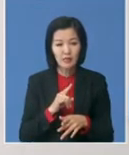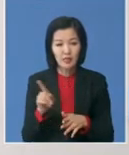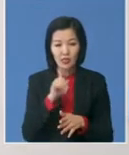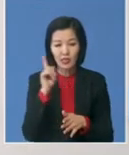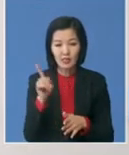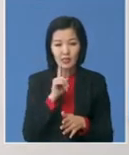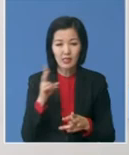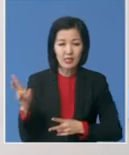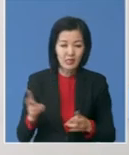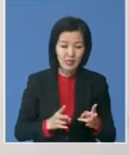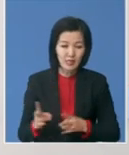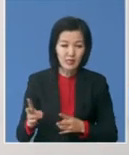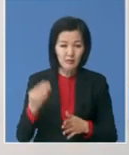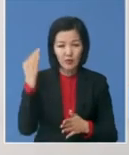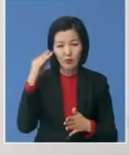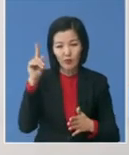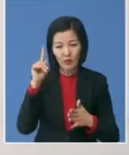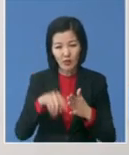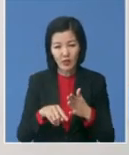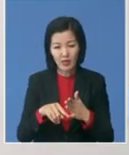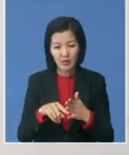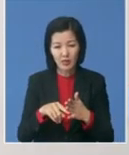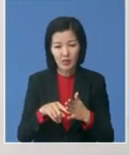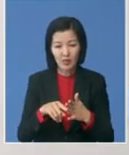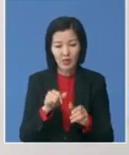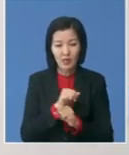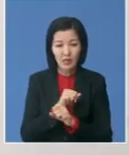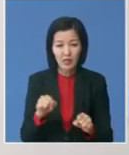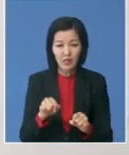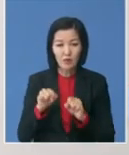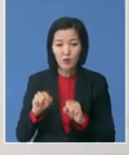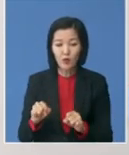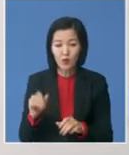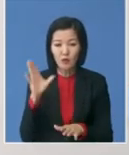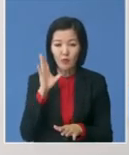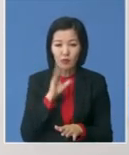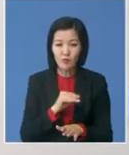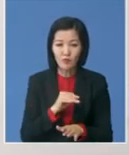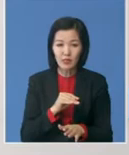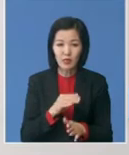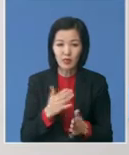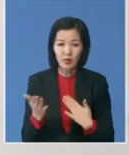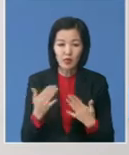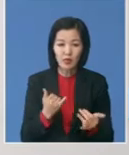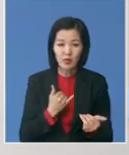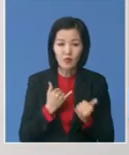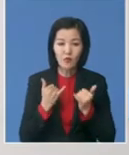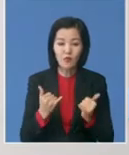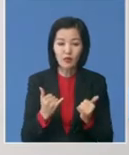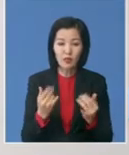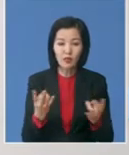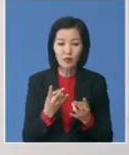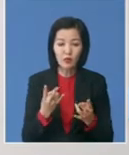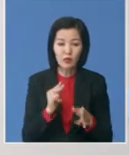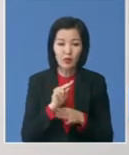осындай терроризмге, жаңа діни араздыққа келтірмей, толеранттыққа өсіруге мақсат етеміз.